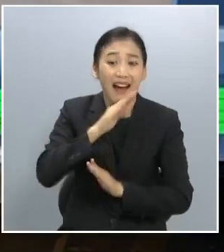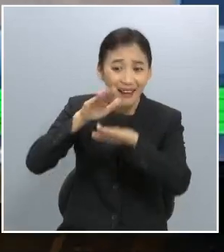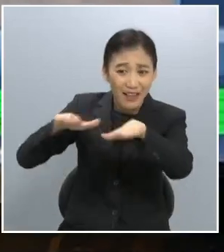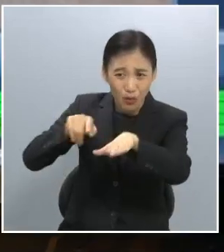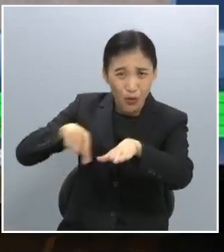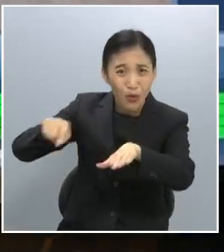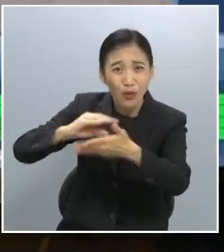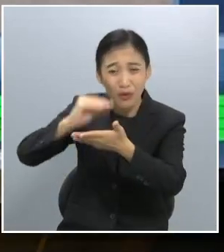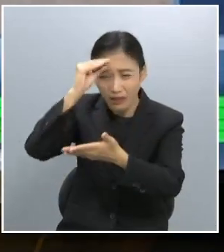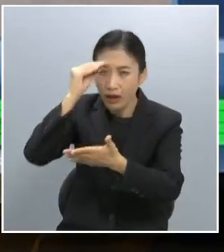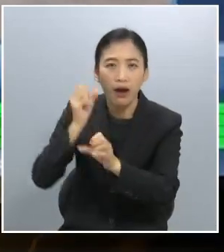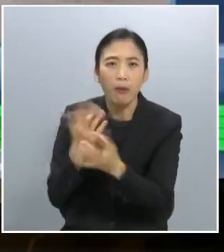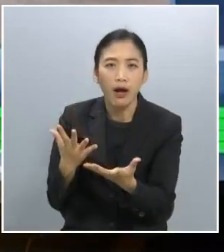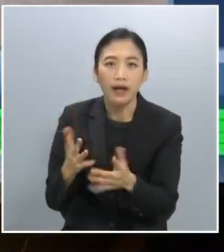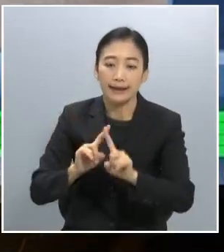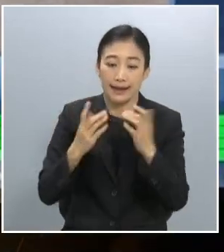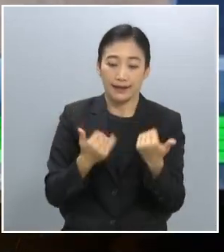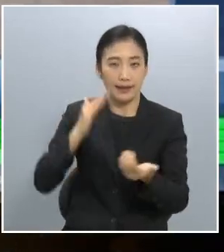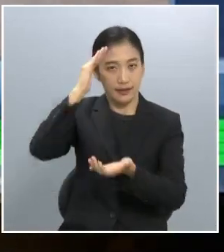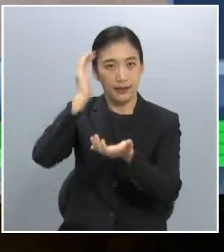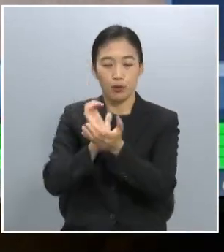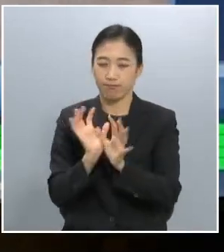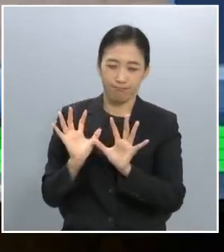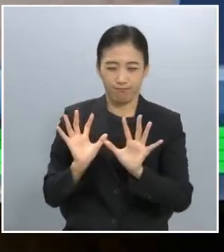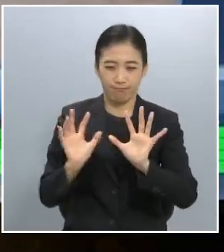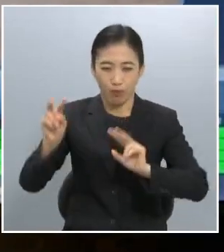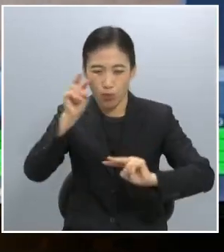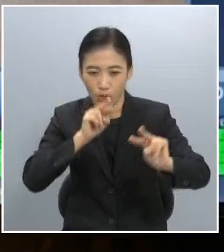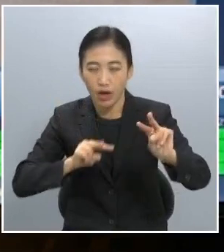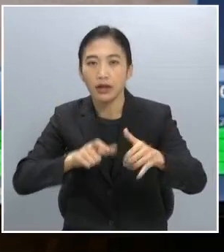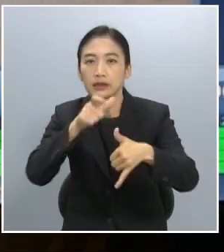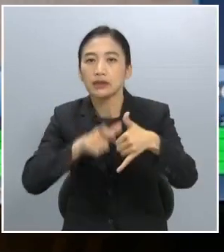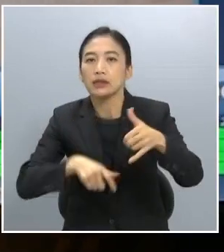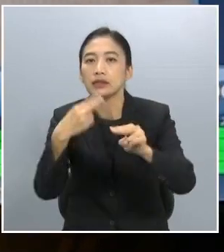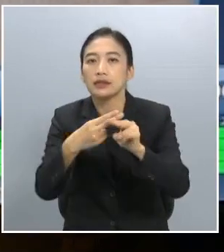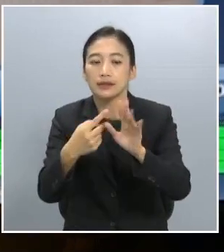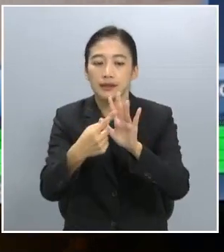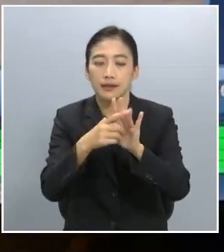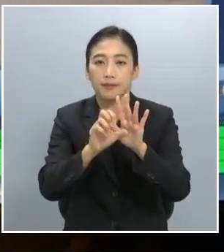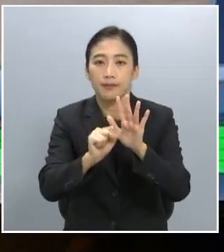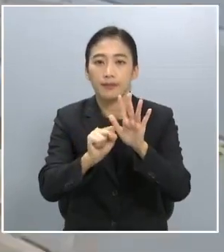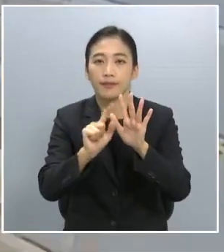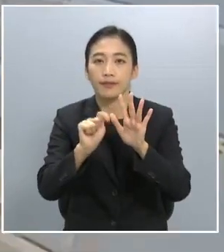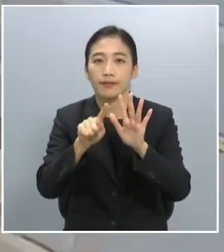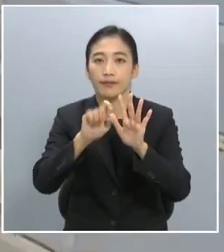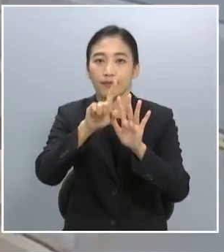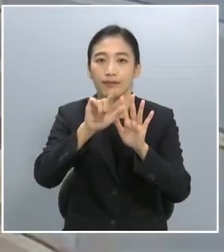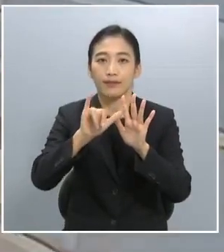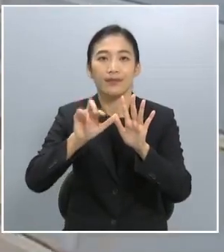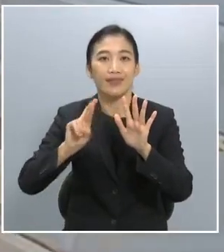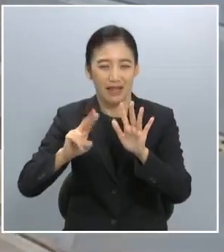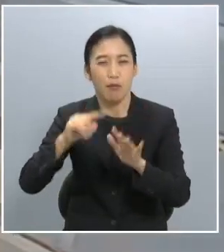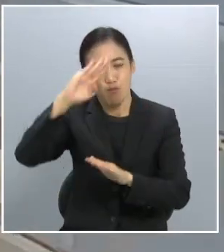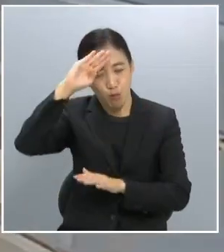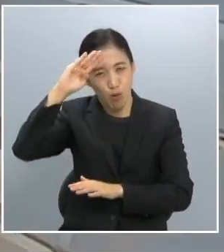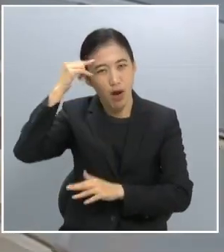ออกไล่ล่าตัวจนกระทั่งทราบว่าชื่อนายเสถียรมีอาการป่วยทางจิตหนีออกจากบ้านที่ร้อยเอ็ดมาตั้งแต่7ธันวาแล้วเ